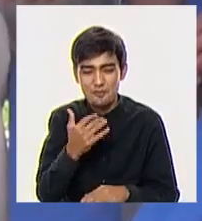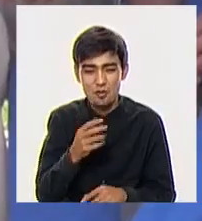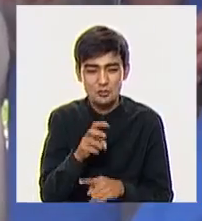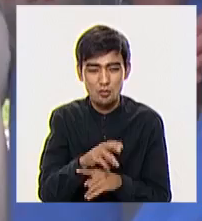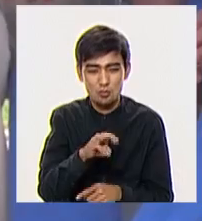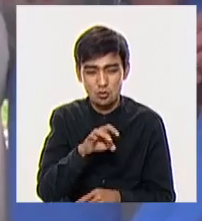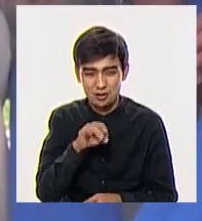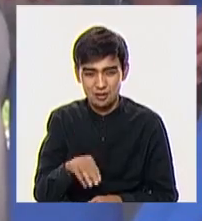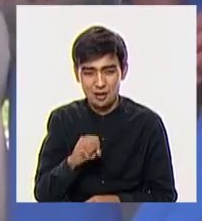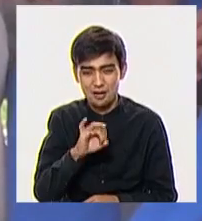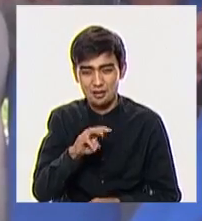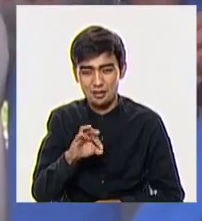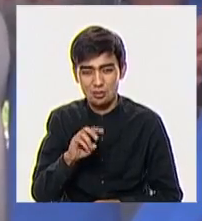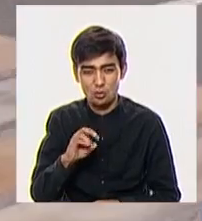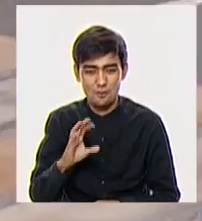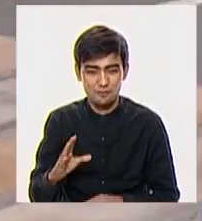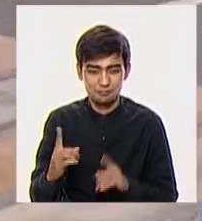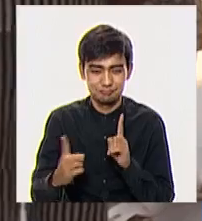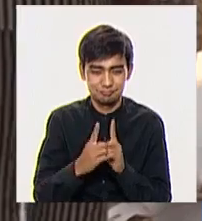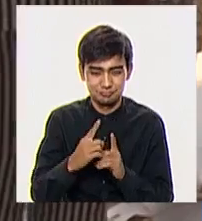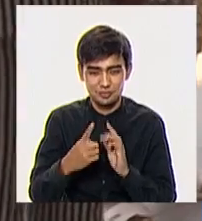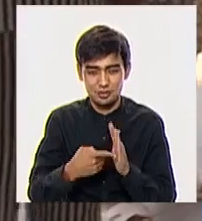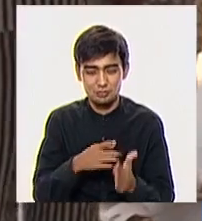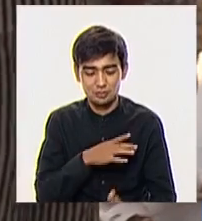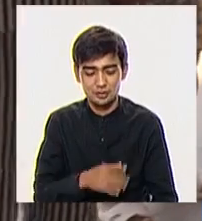ғимараттан шығуын талап етті.